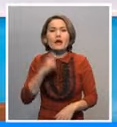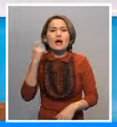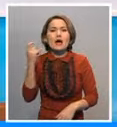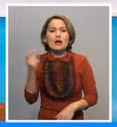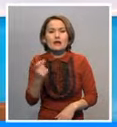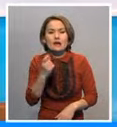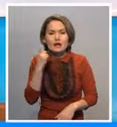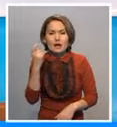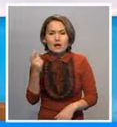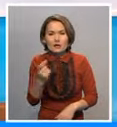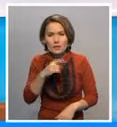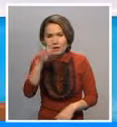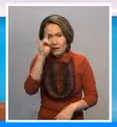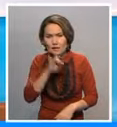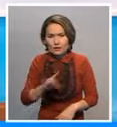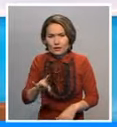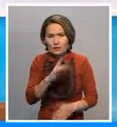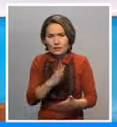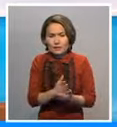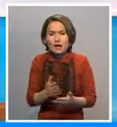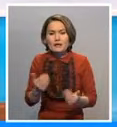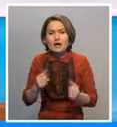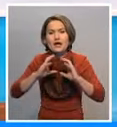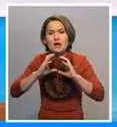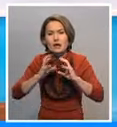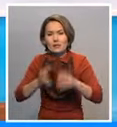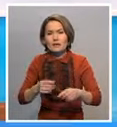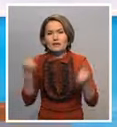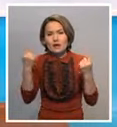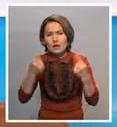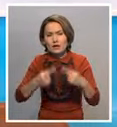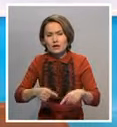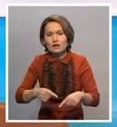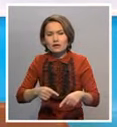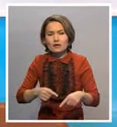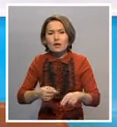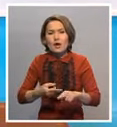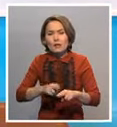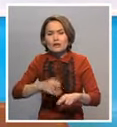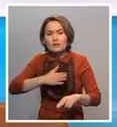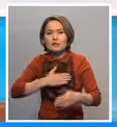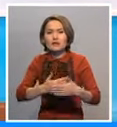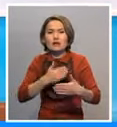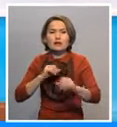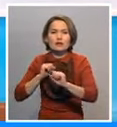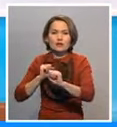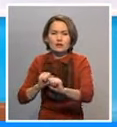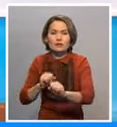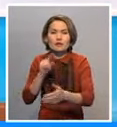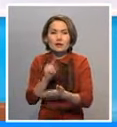бар. Дегенменен бүгін таңда біз Жасыл ел жастар еңбек жасақтарының белсенділері, біз Жасыл ел жастар